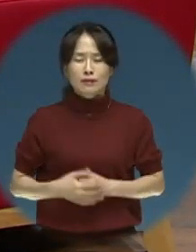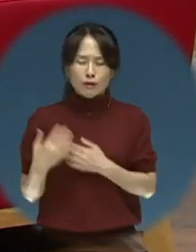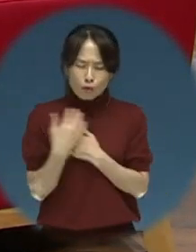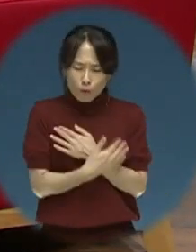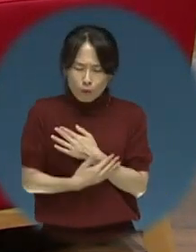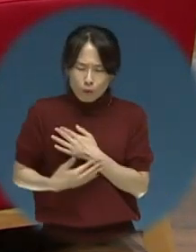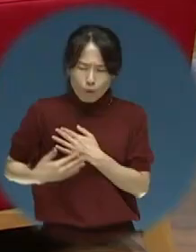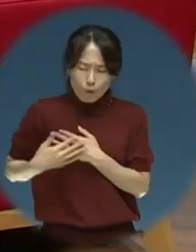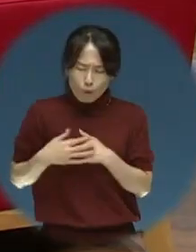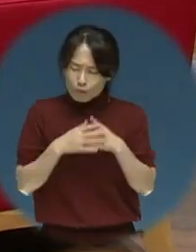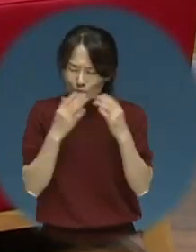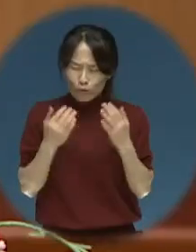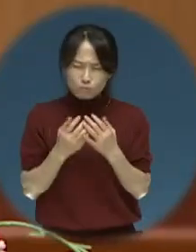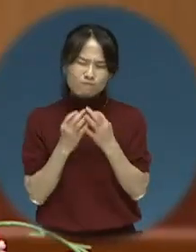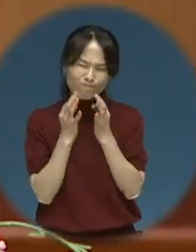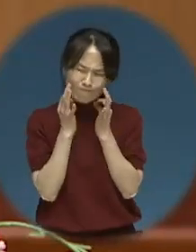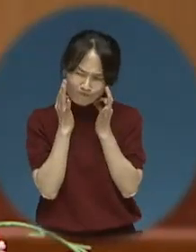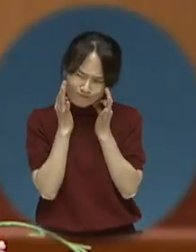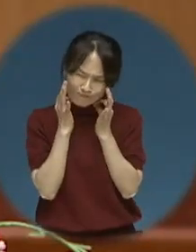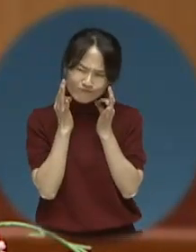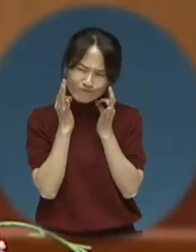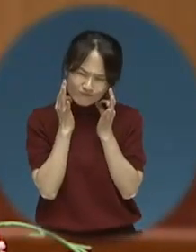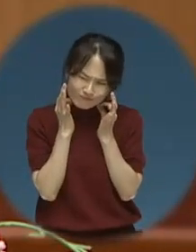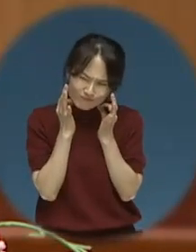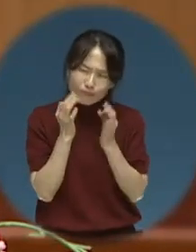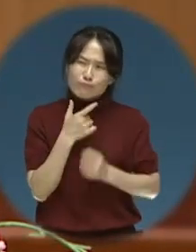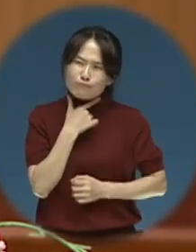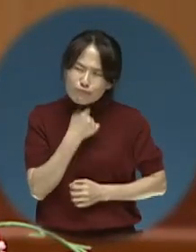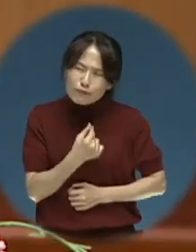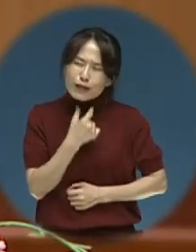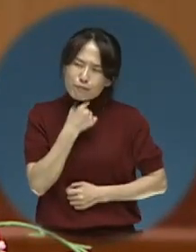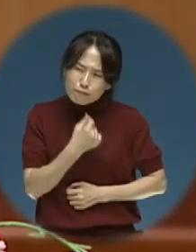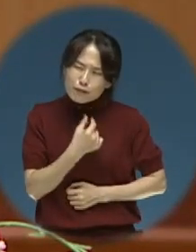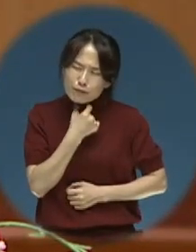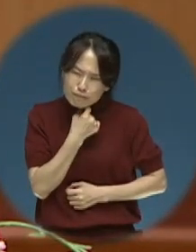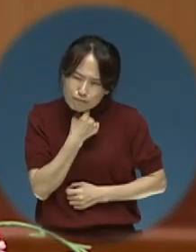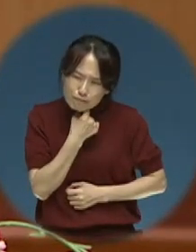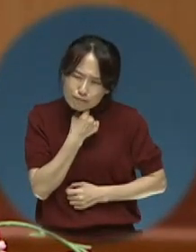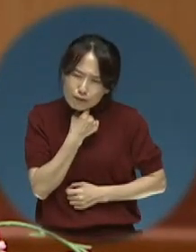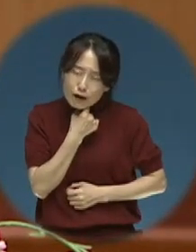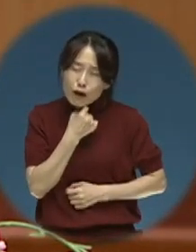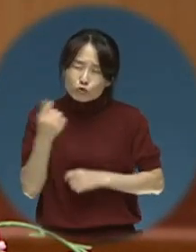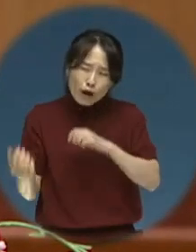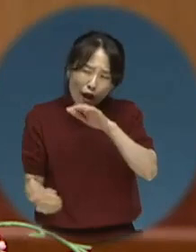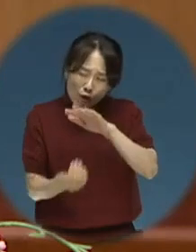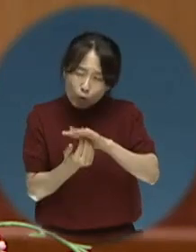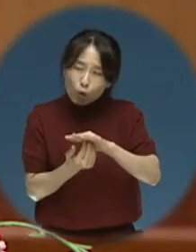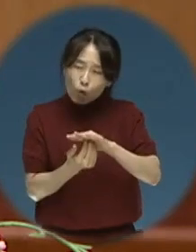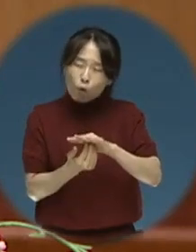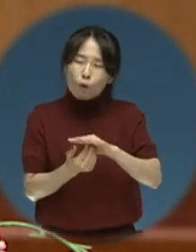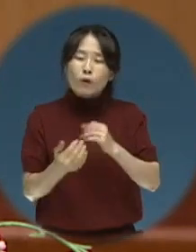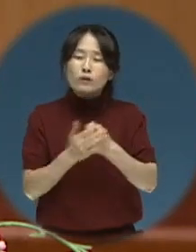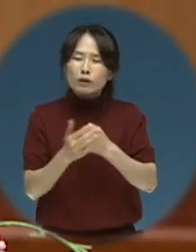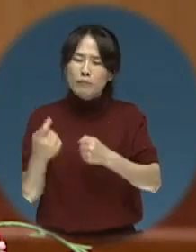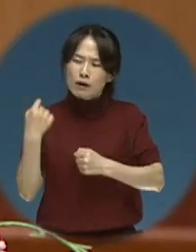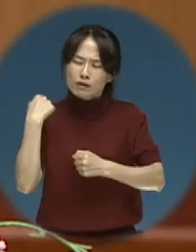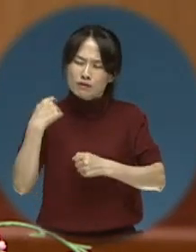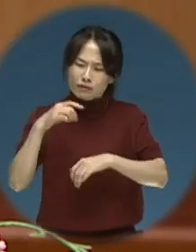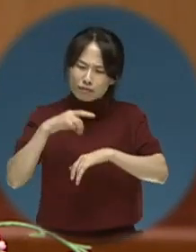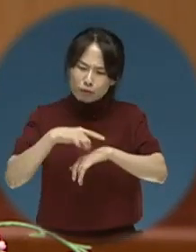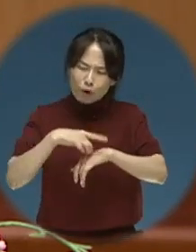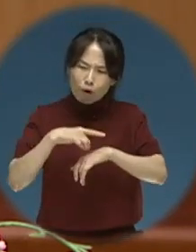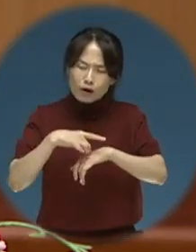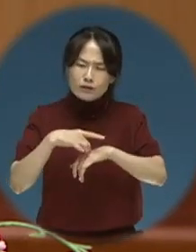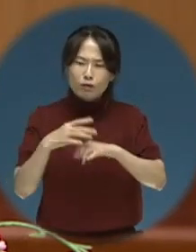온몸을 다해서 온몸이 저리도록 그 저리다가 못해서 피리 소리가 날 정도로 간절함. 두 손을